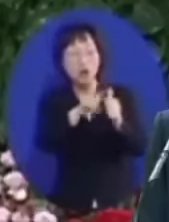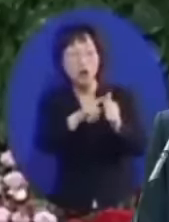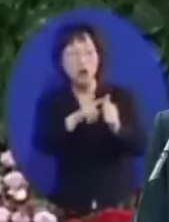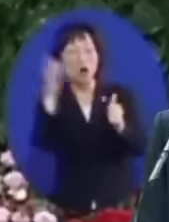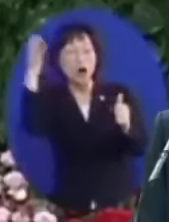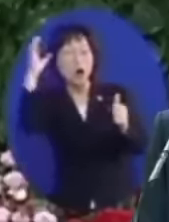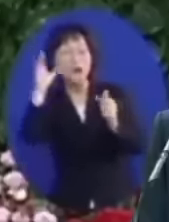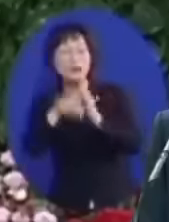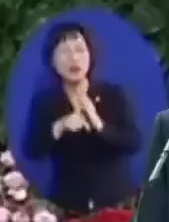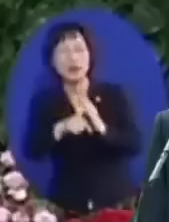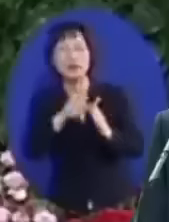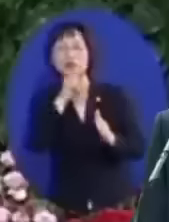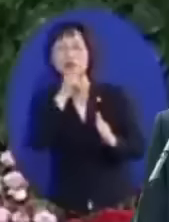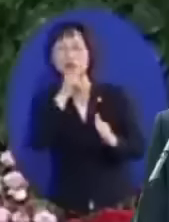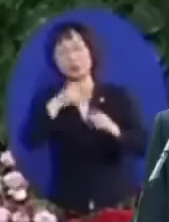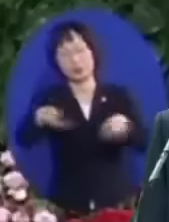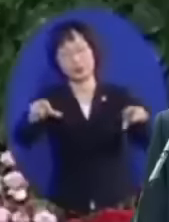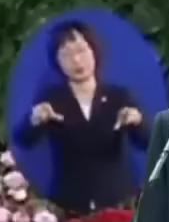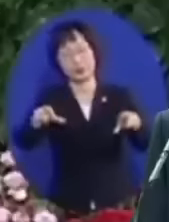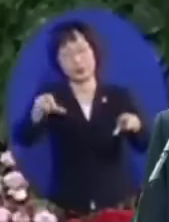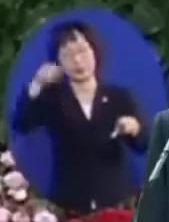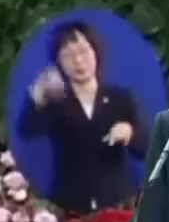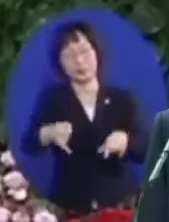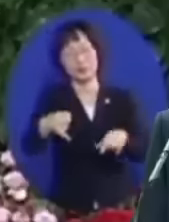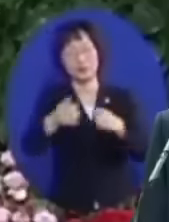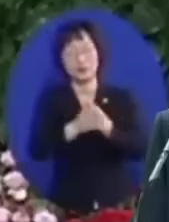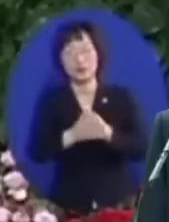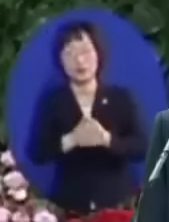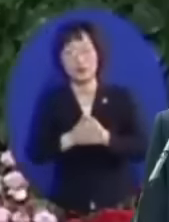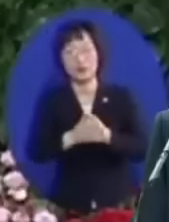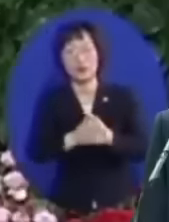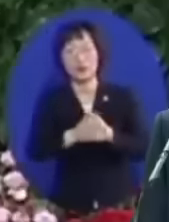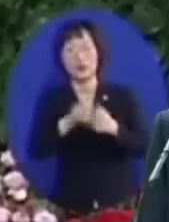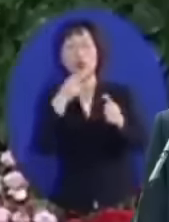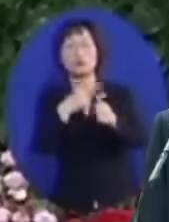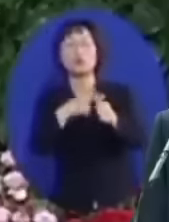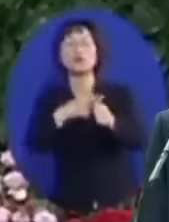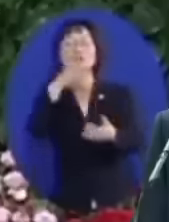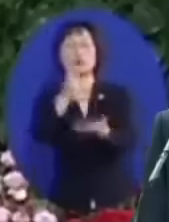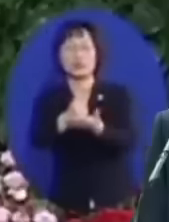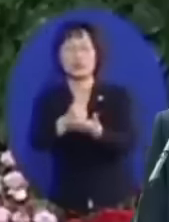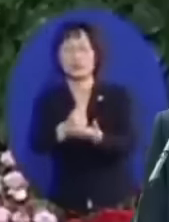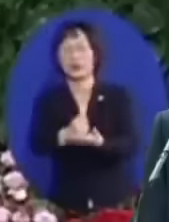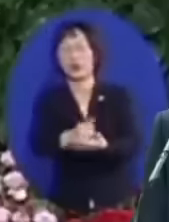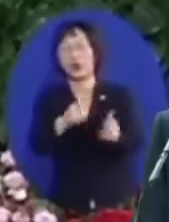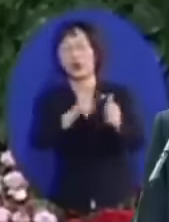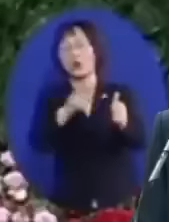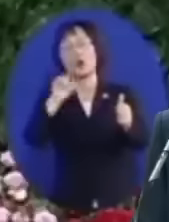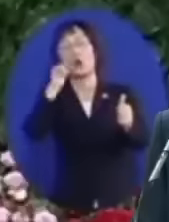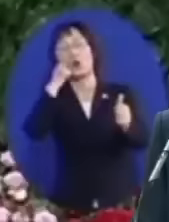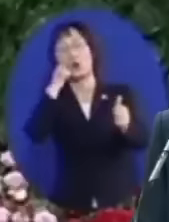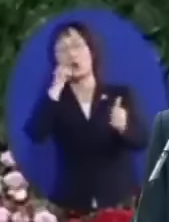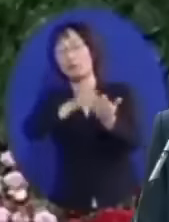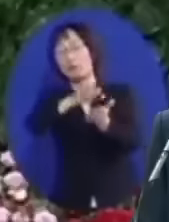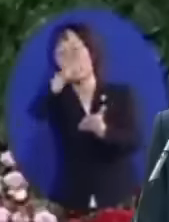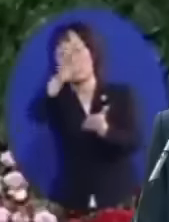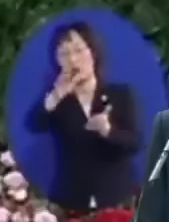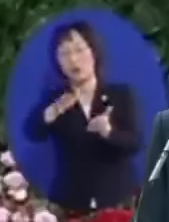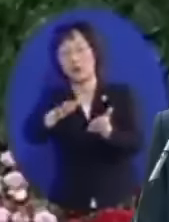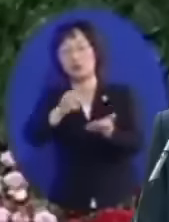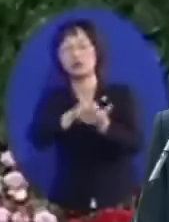학교 성적이 좋지 않고 교장 선생님이 도저히 못 가르치겠다고 학교에서 내가 쫓아올 정도로